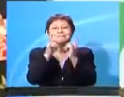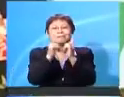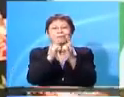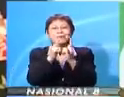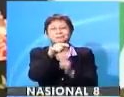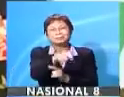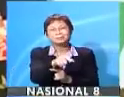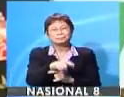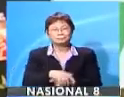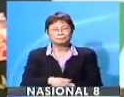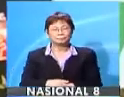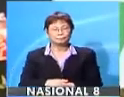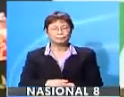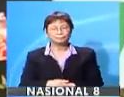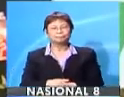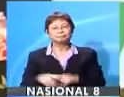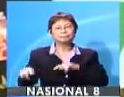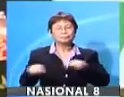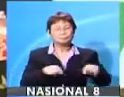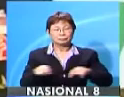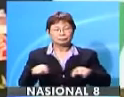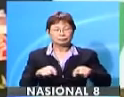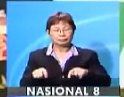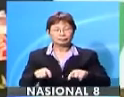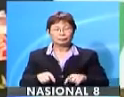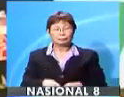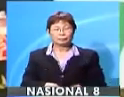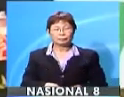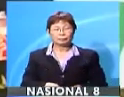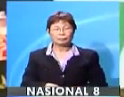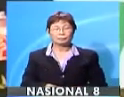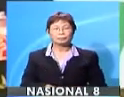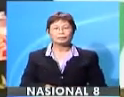si mati sebelum beliau bertindak